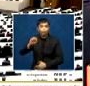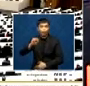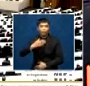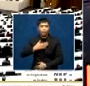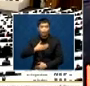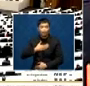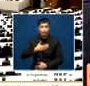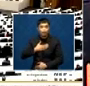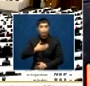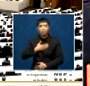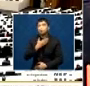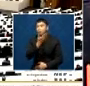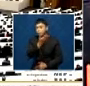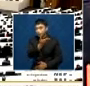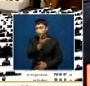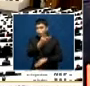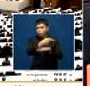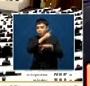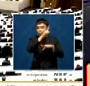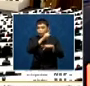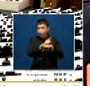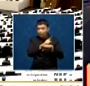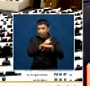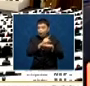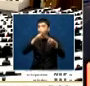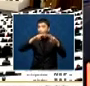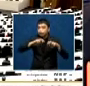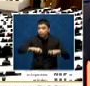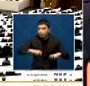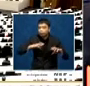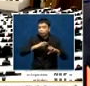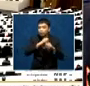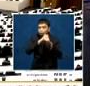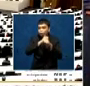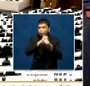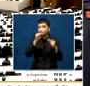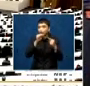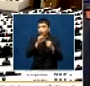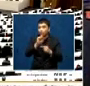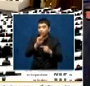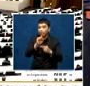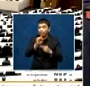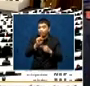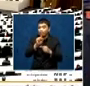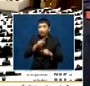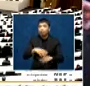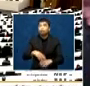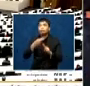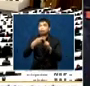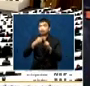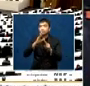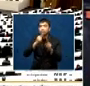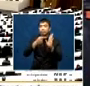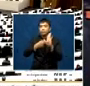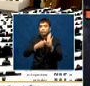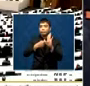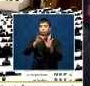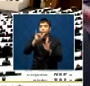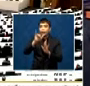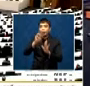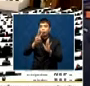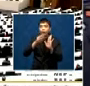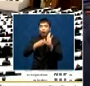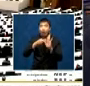คุณเพิ่งเจอเนี่ยผมเจอใบตองแห้งแล้ว แล้ว เ พราะมัน กูแบบอ๋อเจอแต่เมื่อวานแล้วใช่ไหม ใจนะคือมันมีความสะใจอ